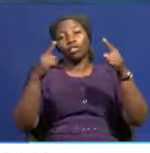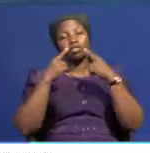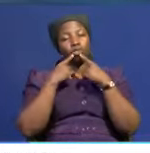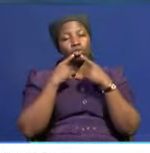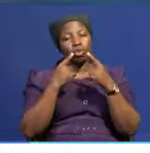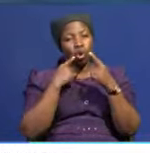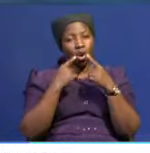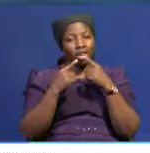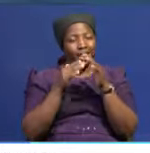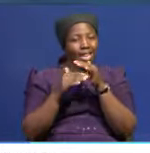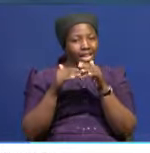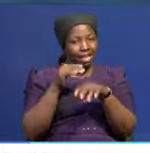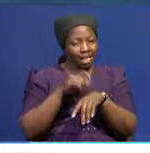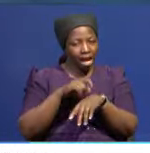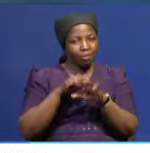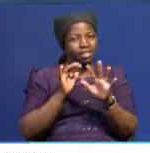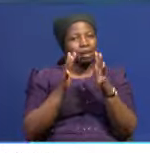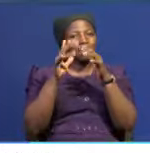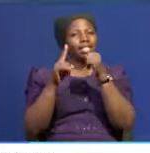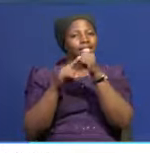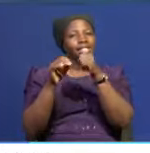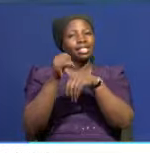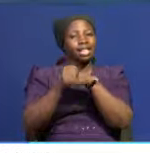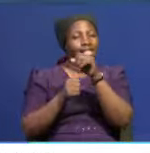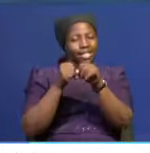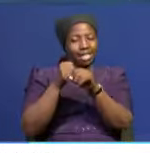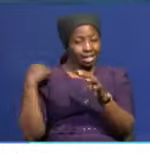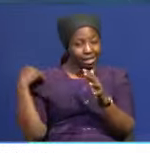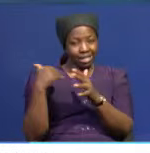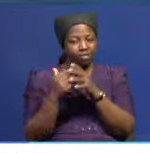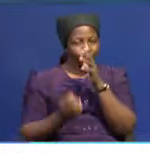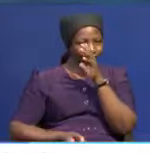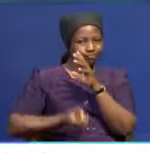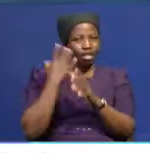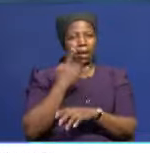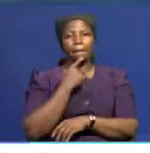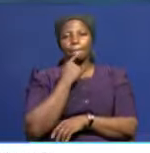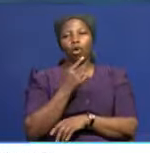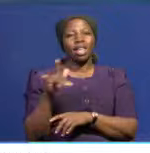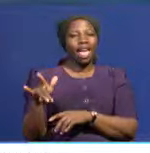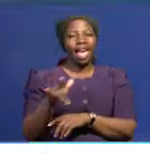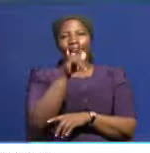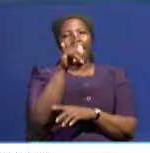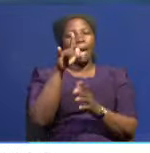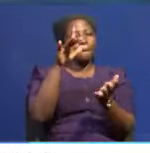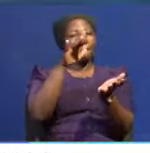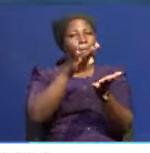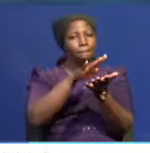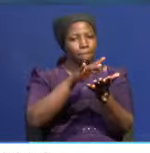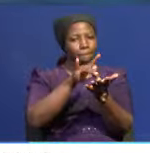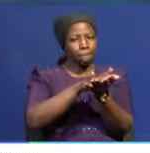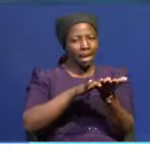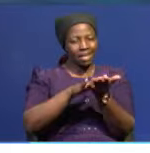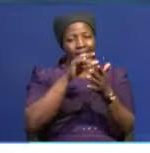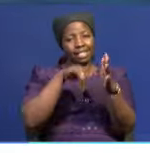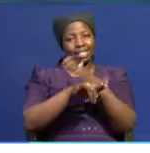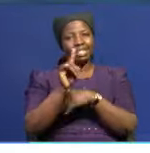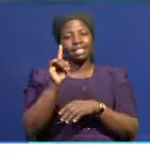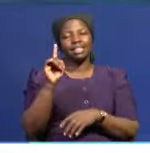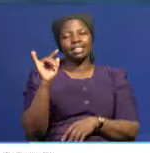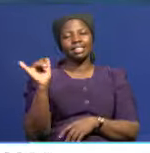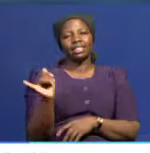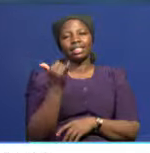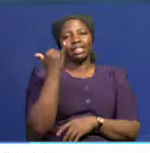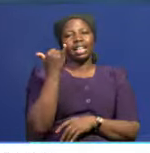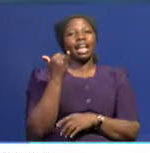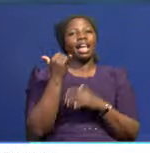cha wanahewa katika kituo cha jeshi la wanahewa cha Moi mtaani Eastleigh, rais alisema kuwa hatua hiyo inanuiwa